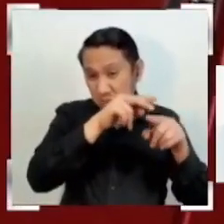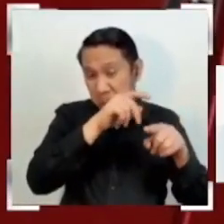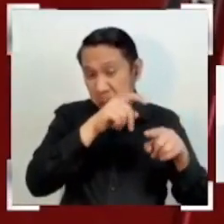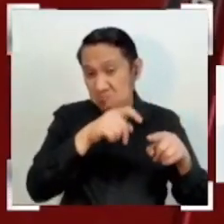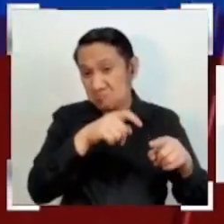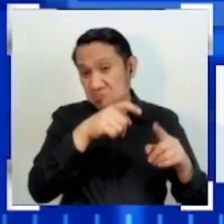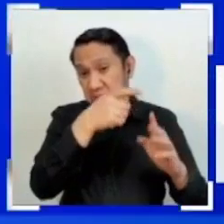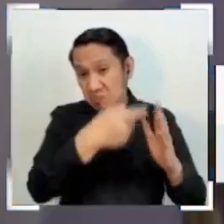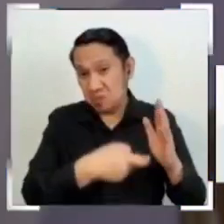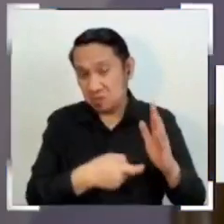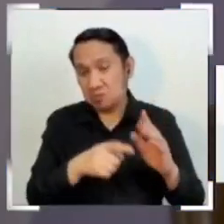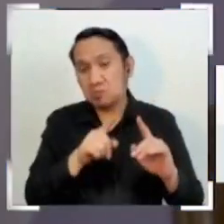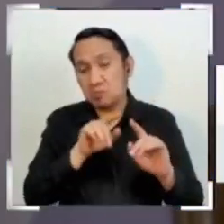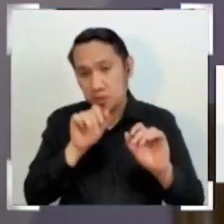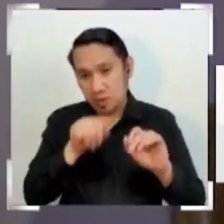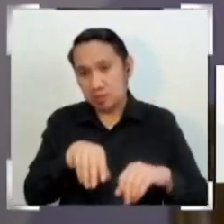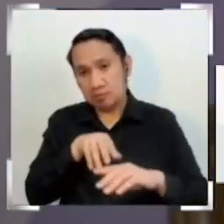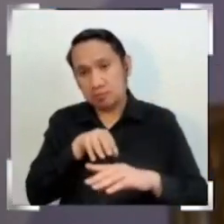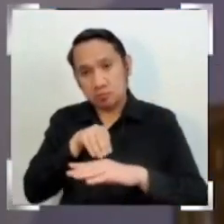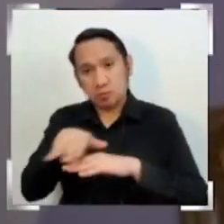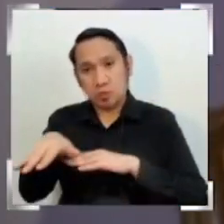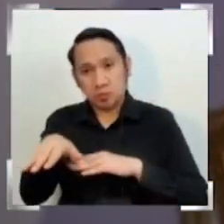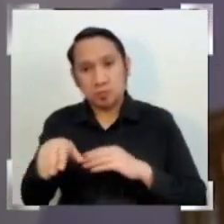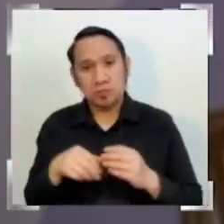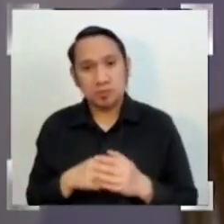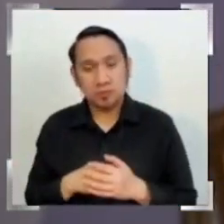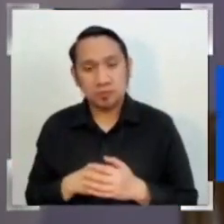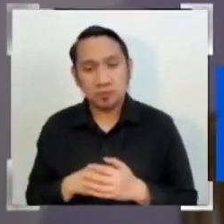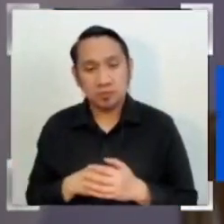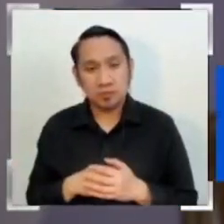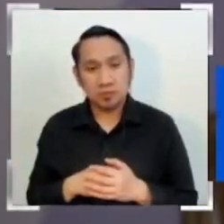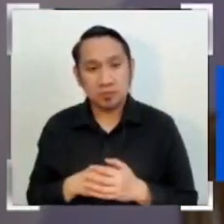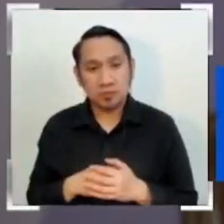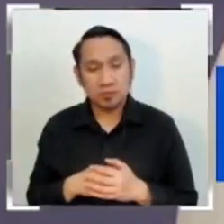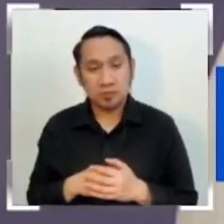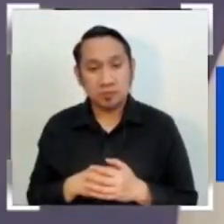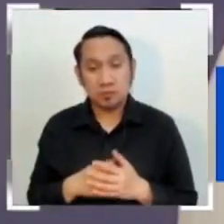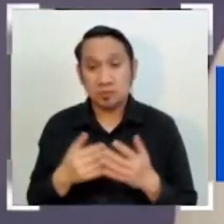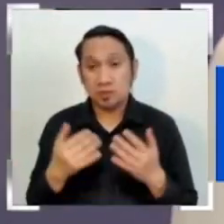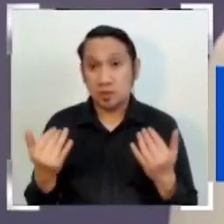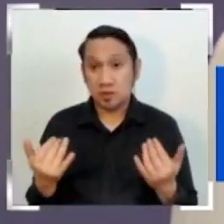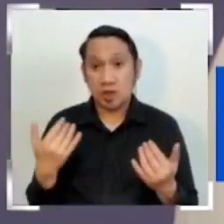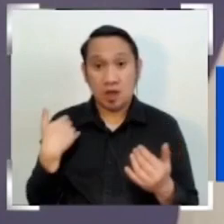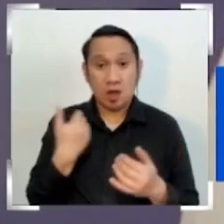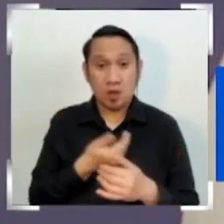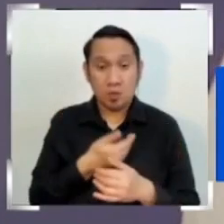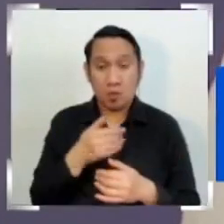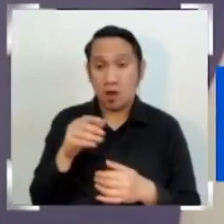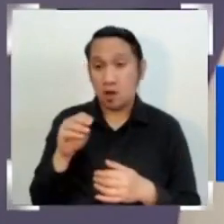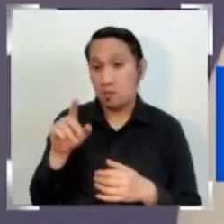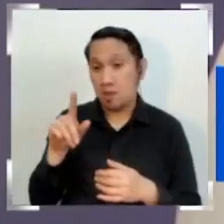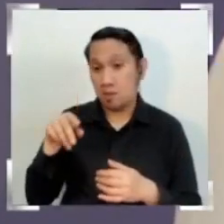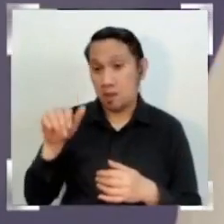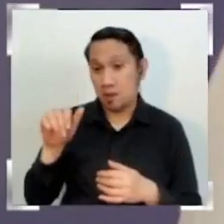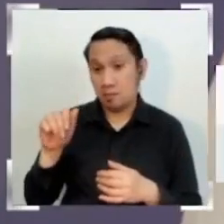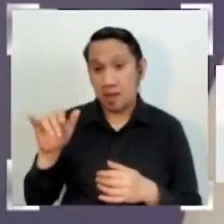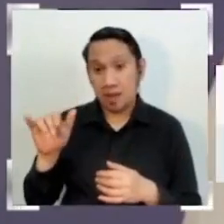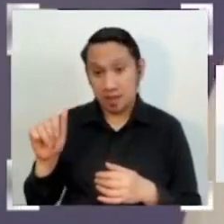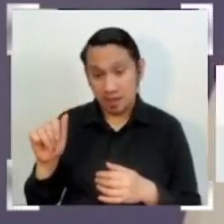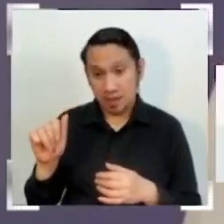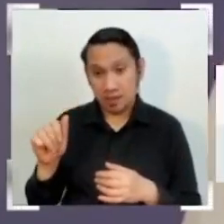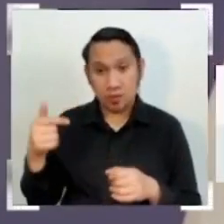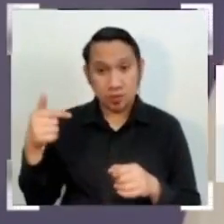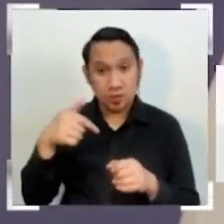ito ng epekto. The power plants that use malampaya as fuel, the price of the malampaya fuel adjusts